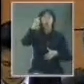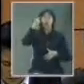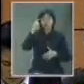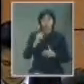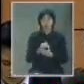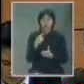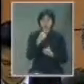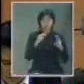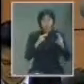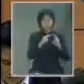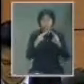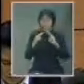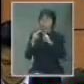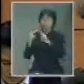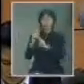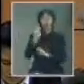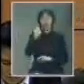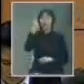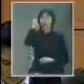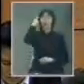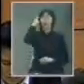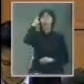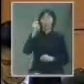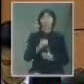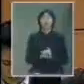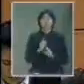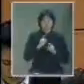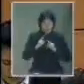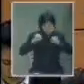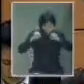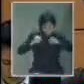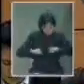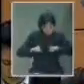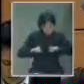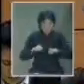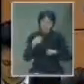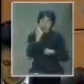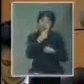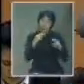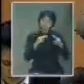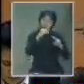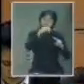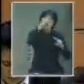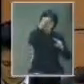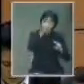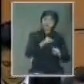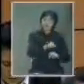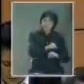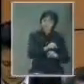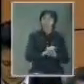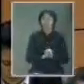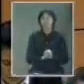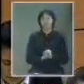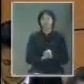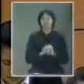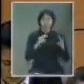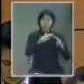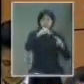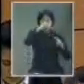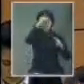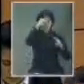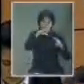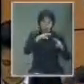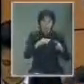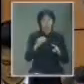จะอยู่กระทรวงไหนเวลาจะอยู่นี่ต้องตกลงกันว่าไปอยู่กระทรวงศึกษานะพอไปอยู่แล้วไม่ใช่ว่าจะดูกร